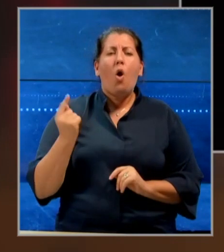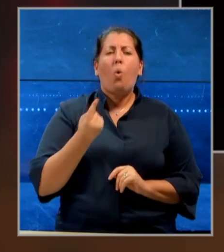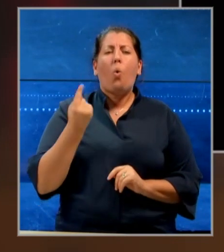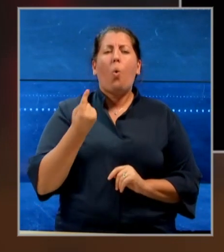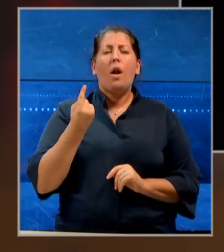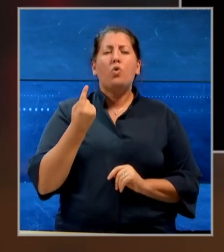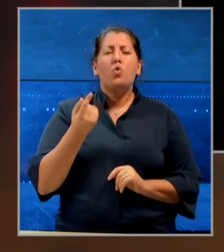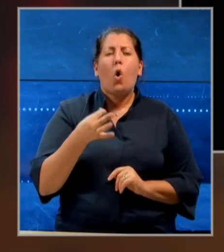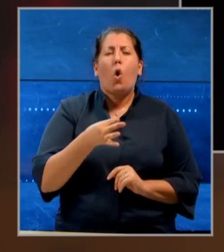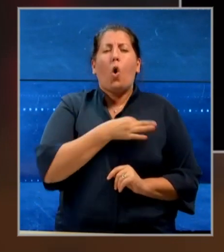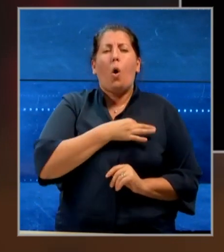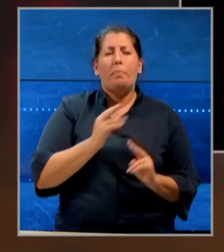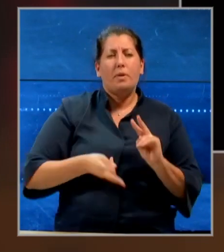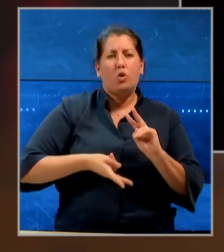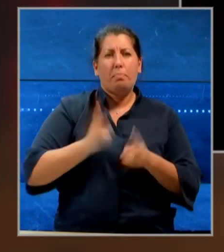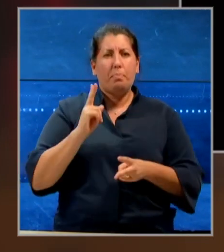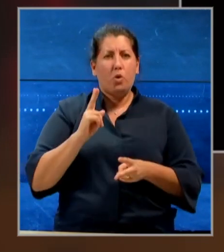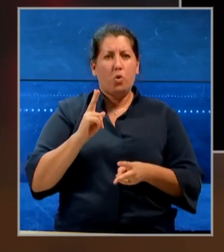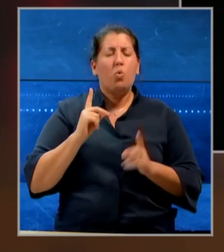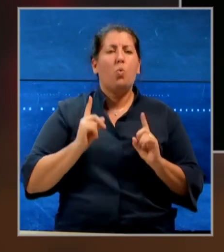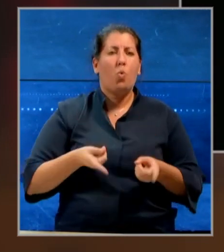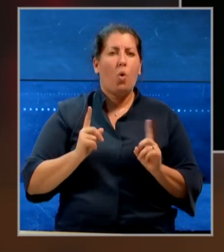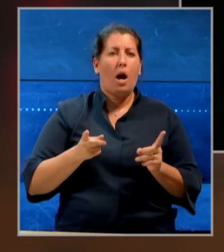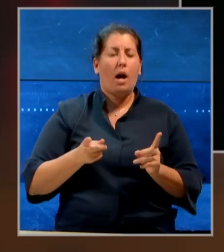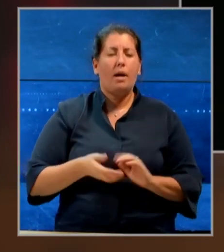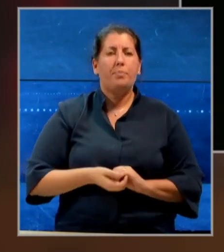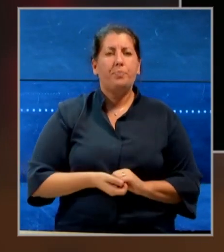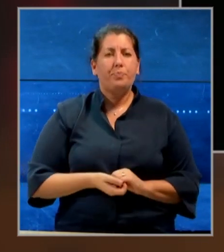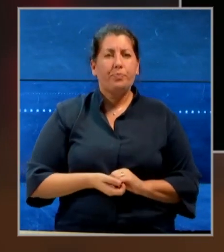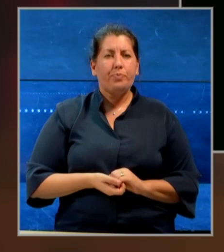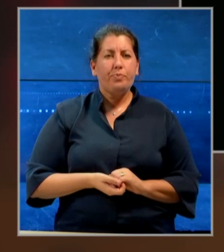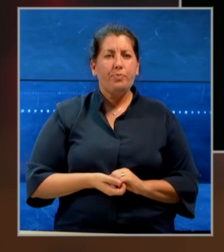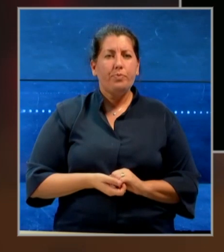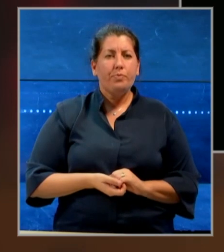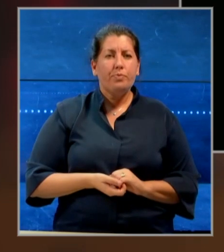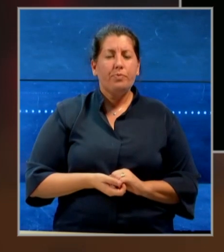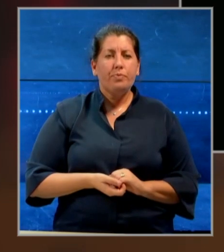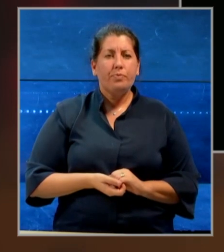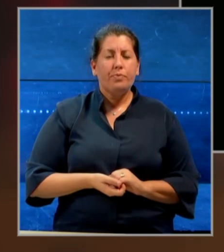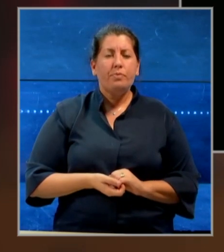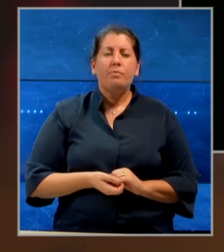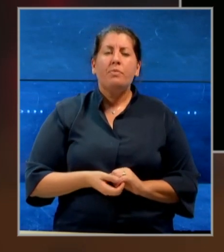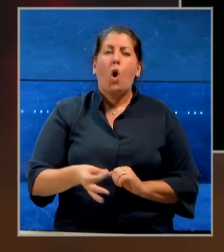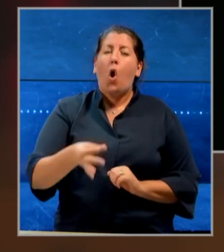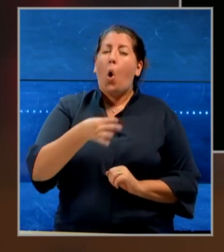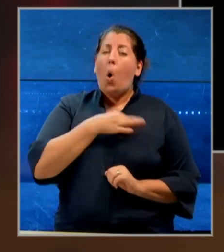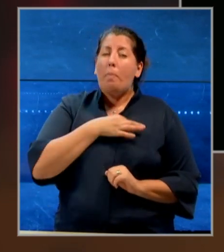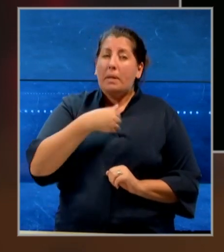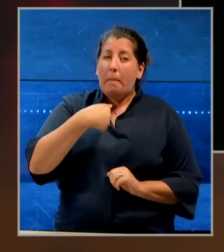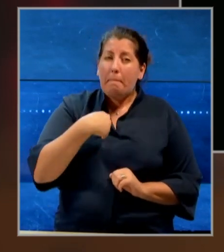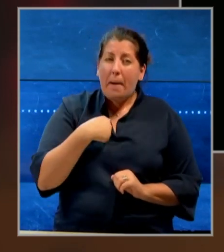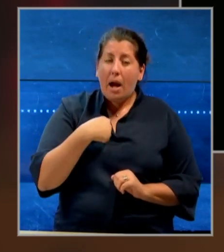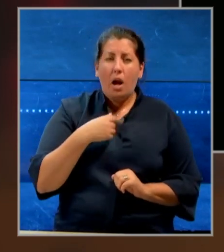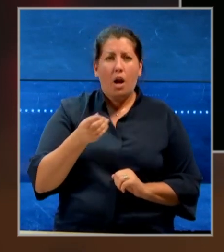oltre quelle che magari erano le sue aspettative. Diciamo che lo dico, non ha colpito personalmente a me, ma ha colpito tutti, che è il ragazzino,